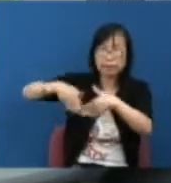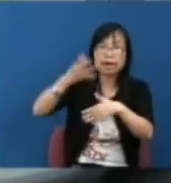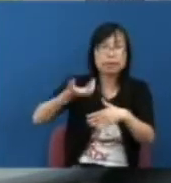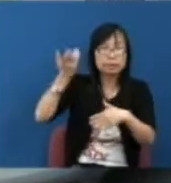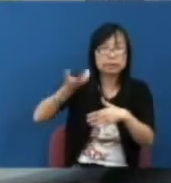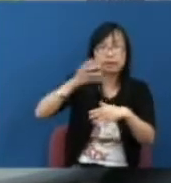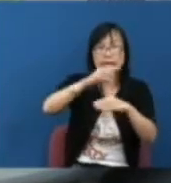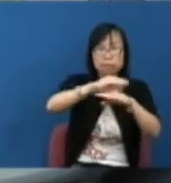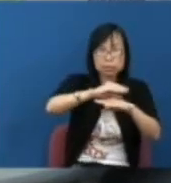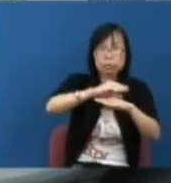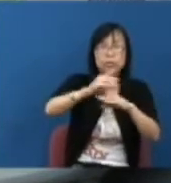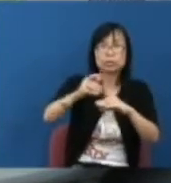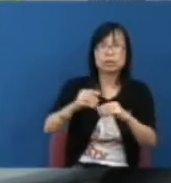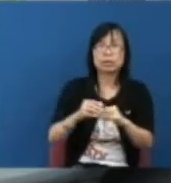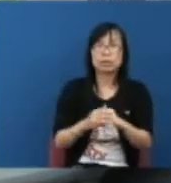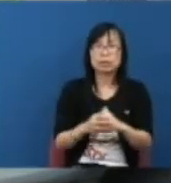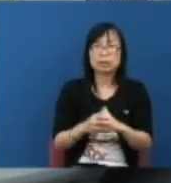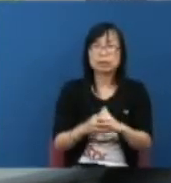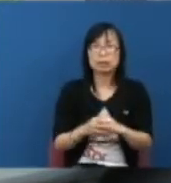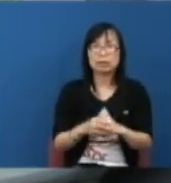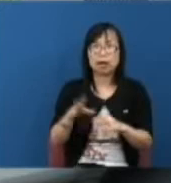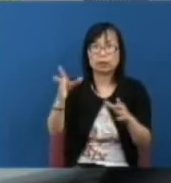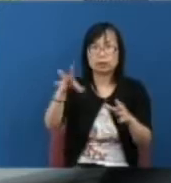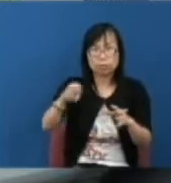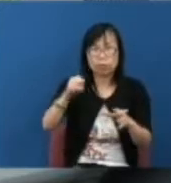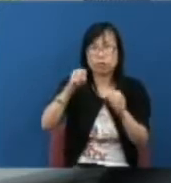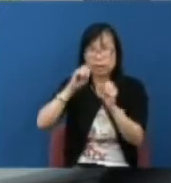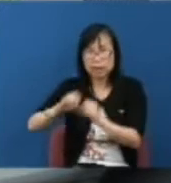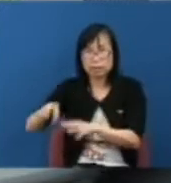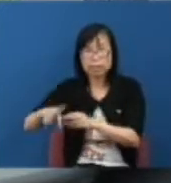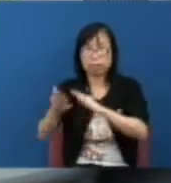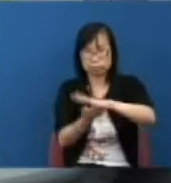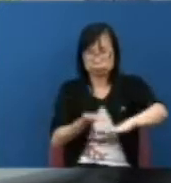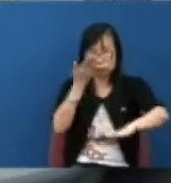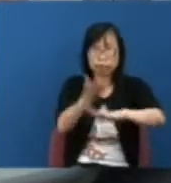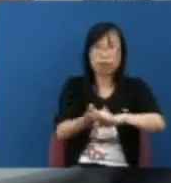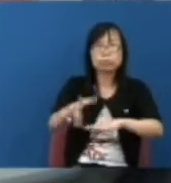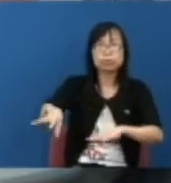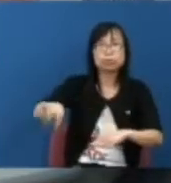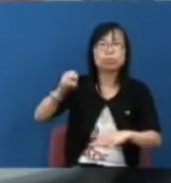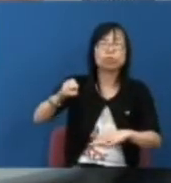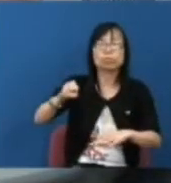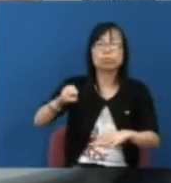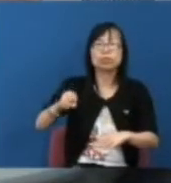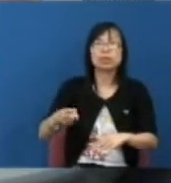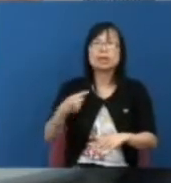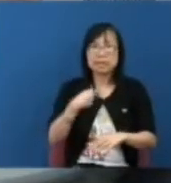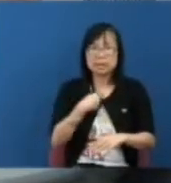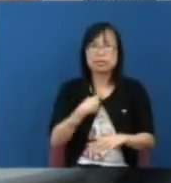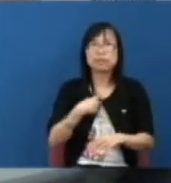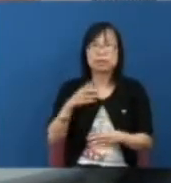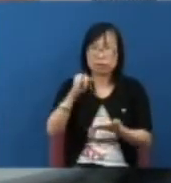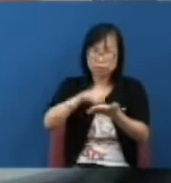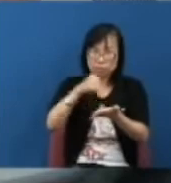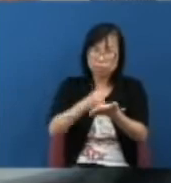啲用到我哋啲廢物再循環再用啦，就即係應該要啊稅務補貼